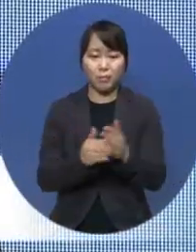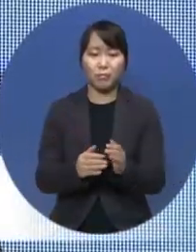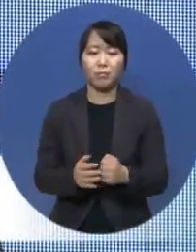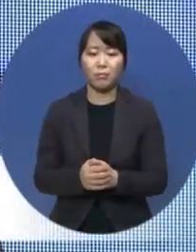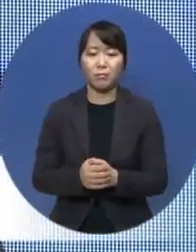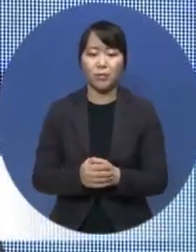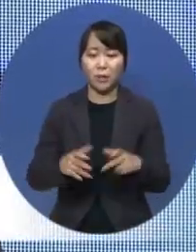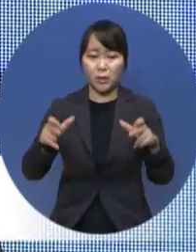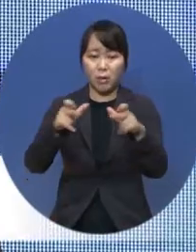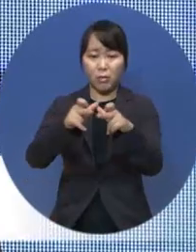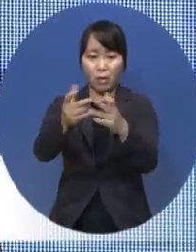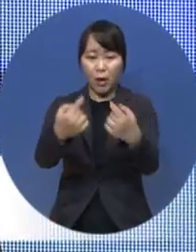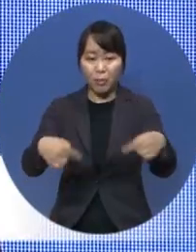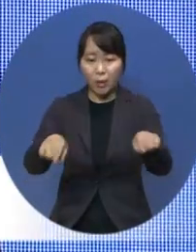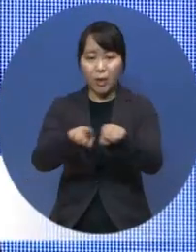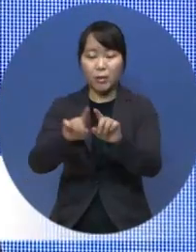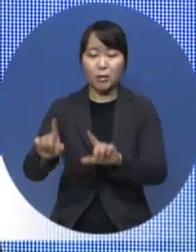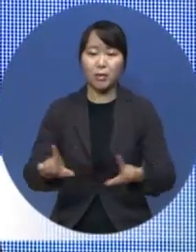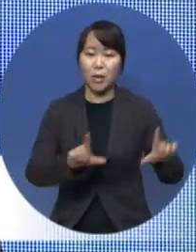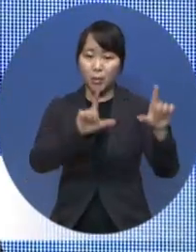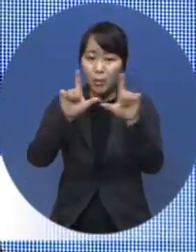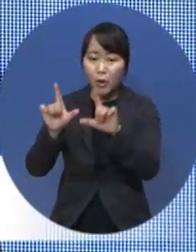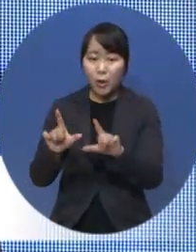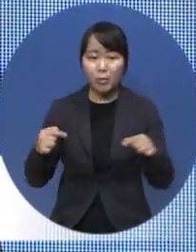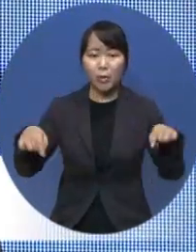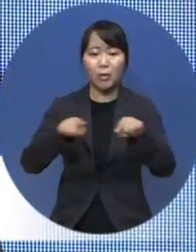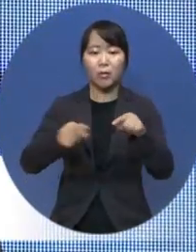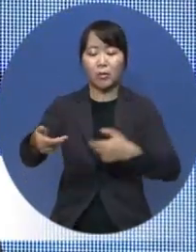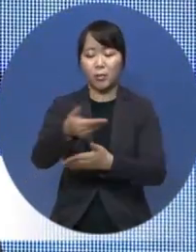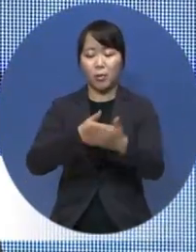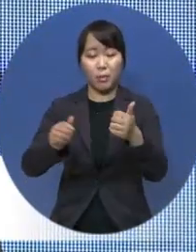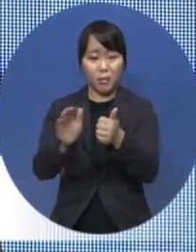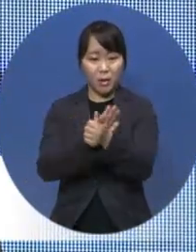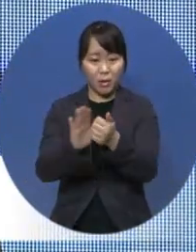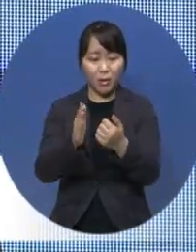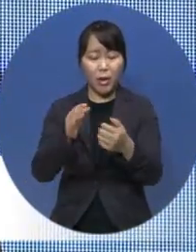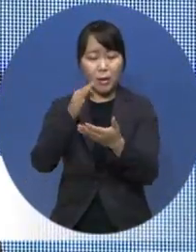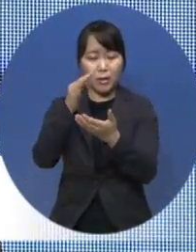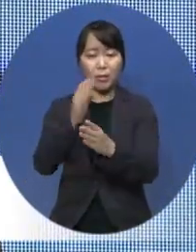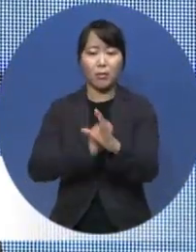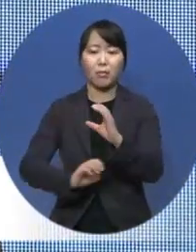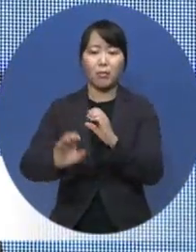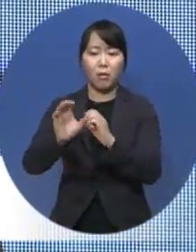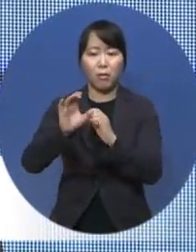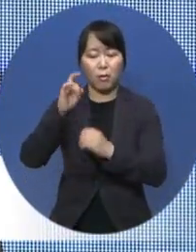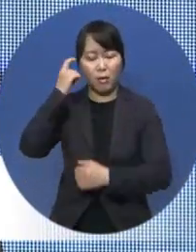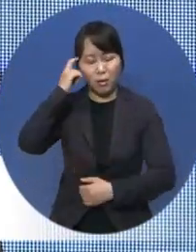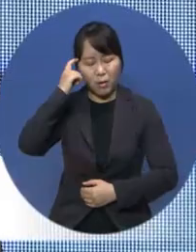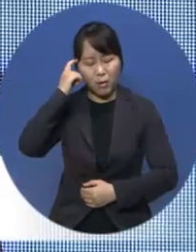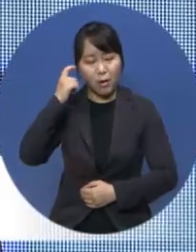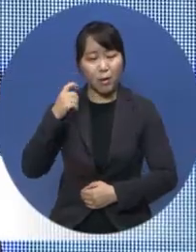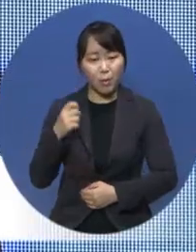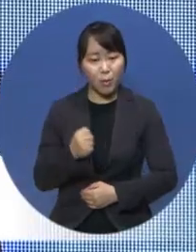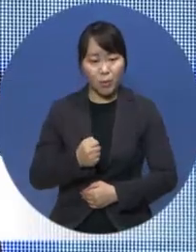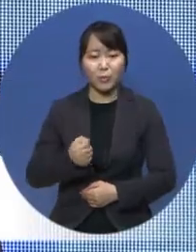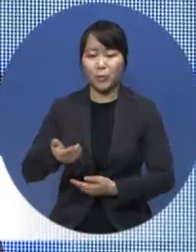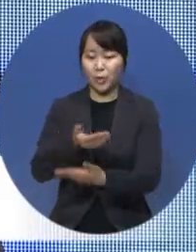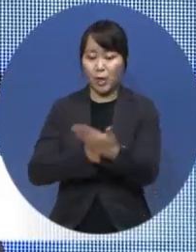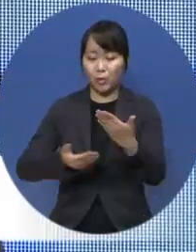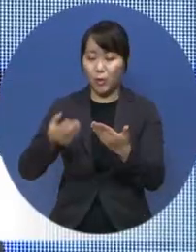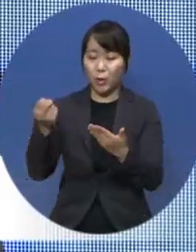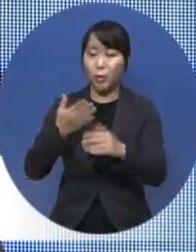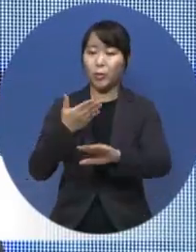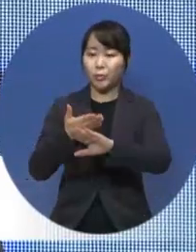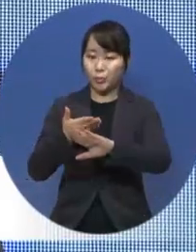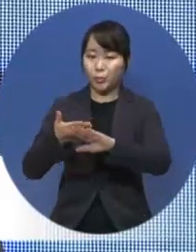유황 참 설 해오면서 아무도 어 얼른 것을 어 으 a 또 다른